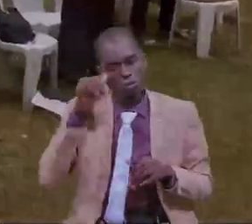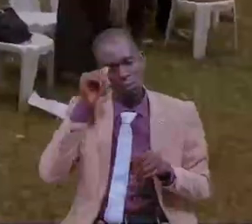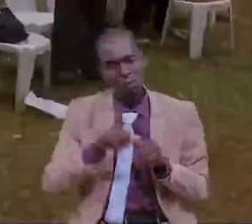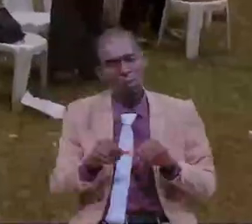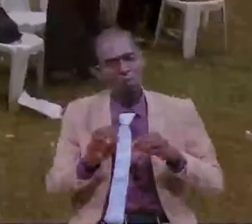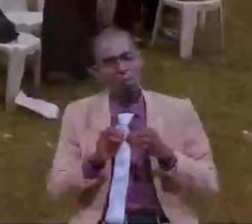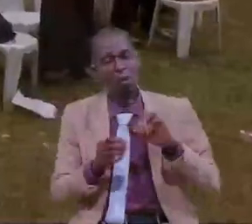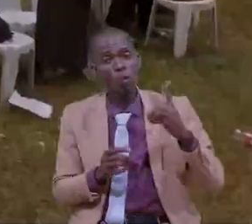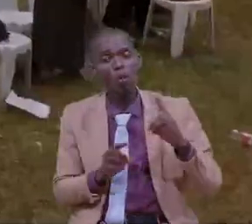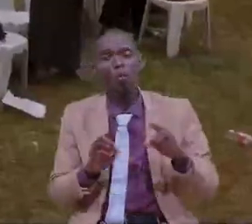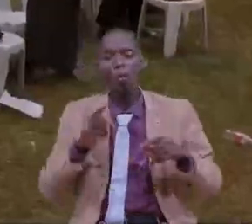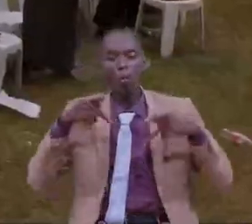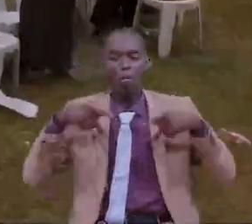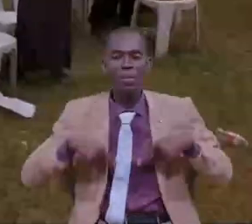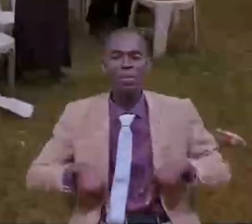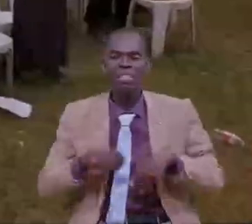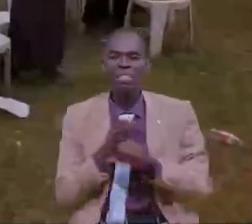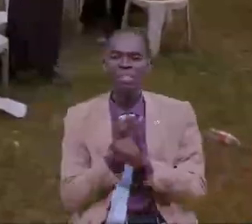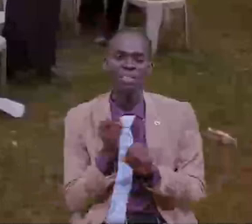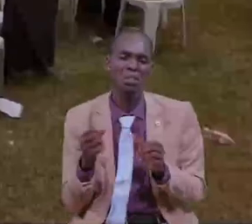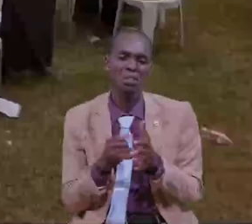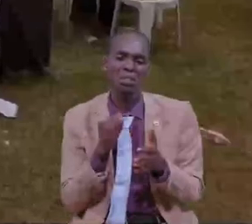salut personnel. Et c'est très facile.